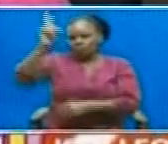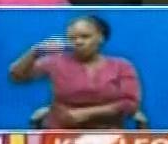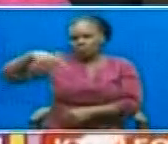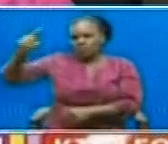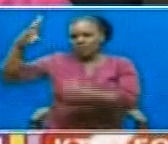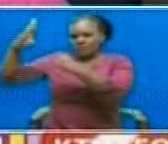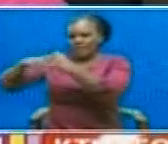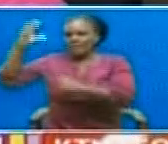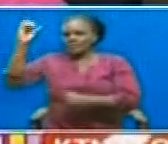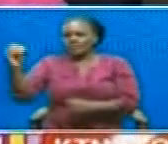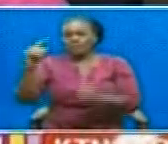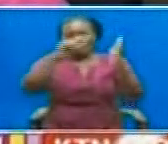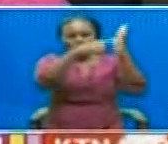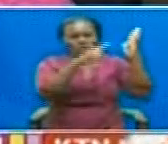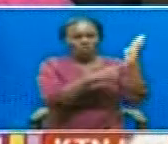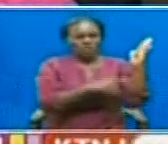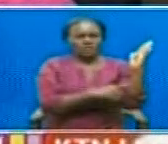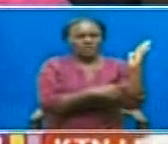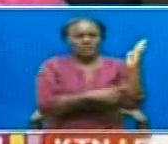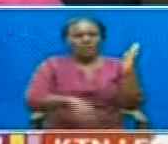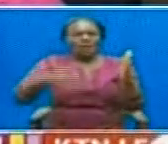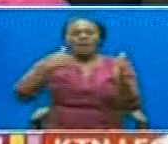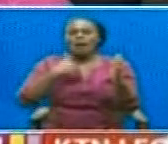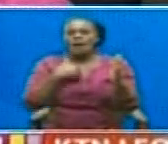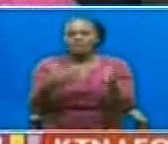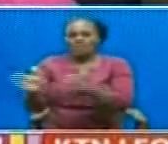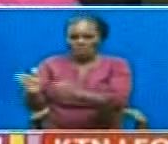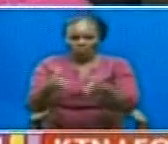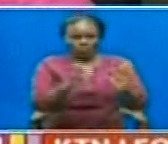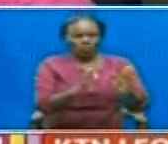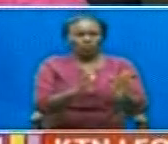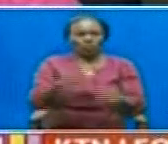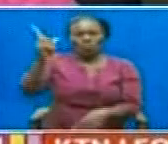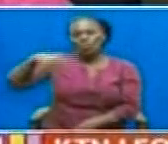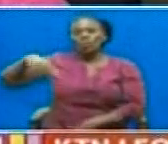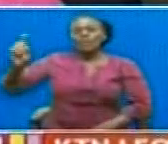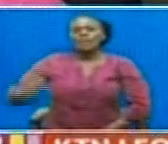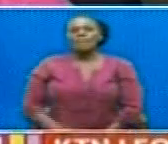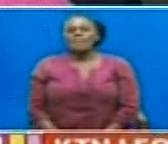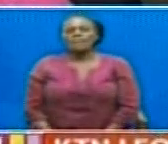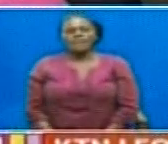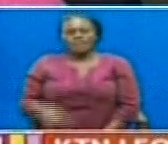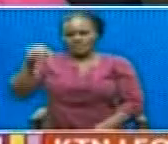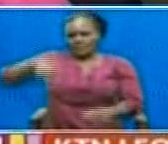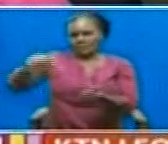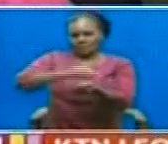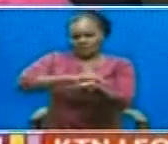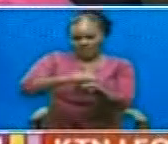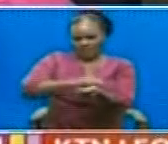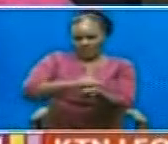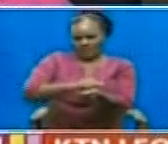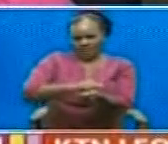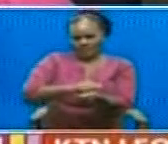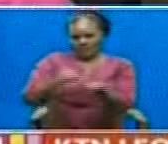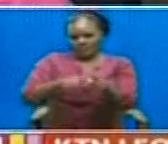alama 90-28. We still have that uphill task of being able to repeat what they did this Friday. And if they do that